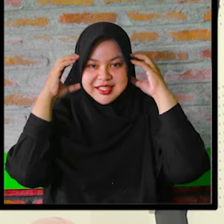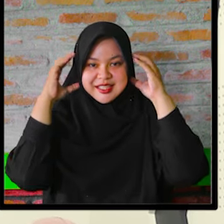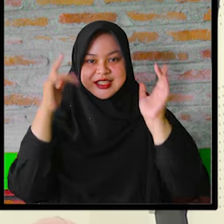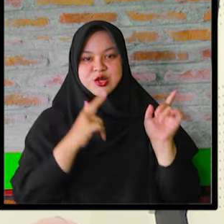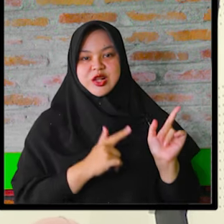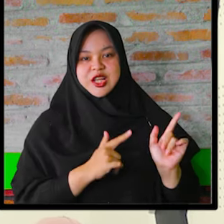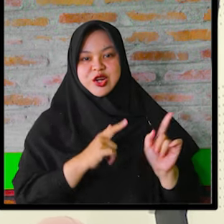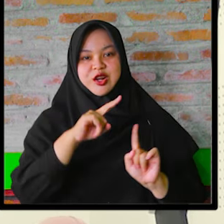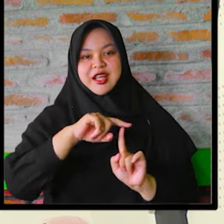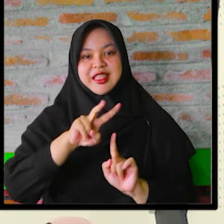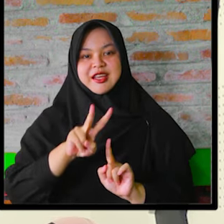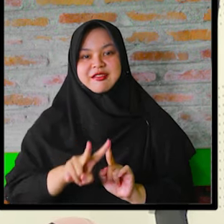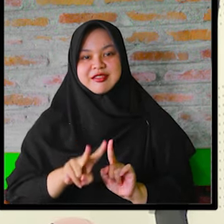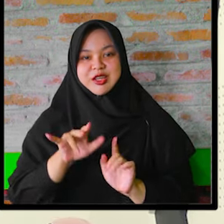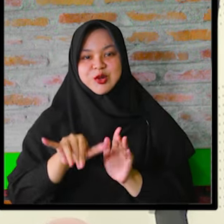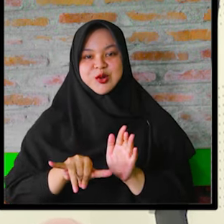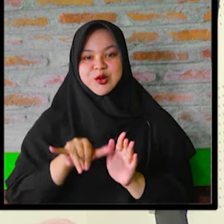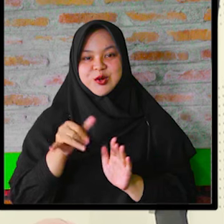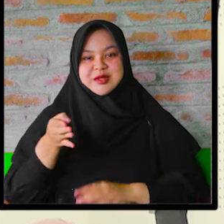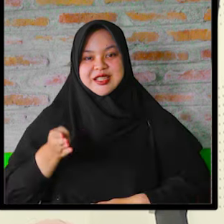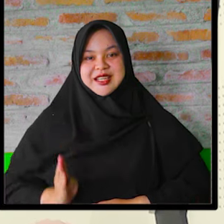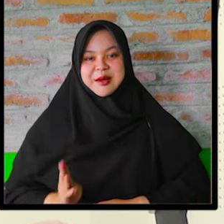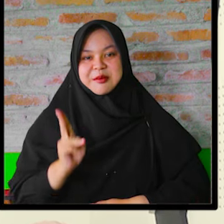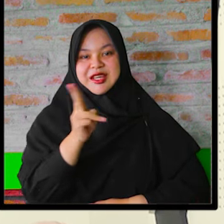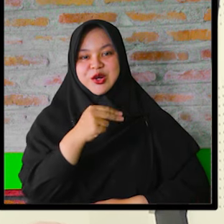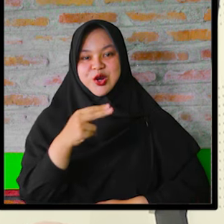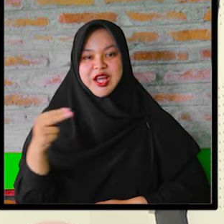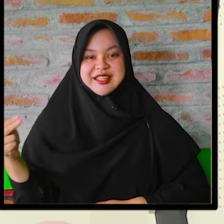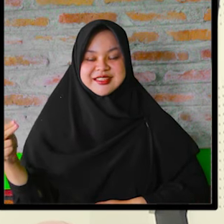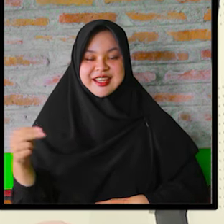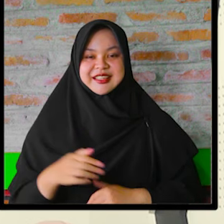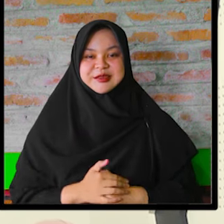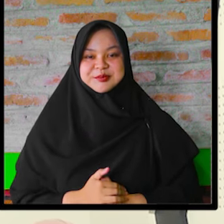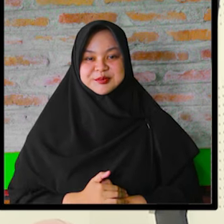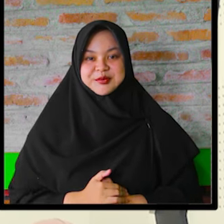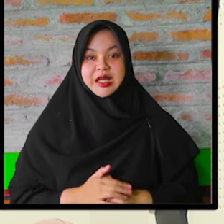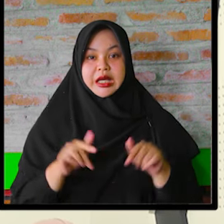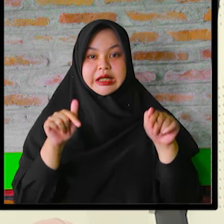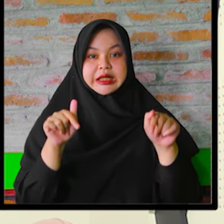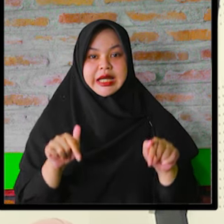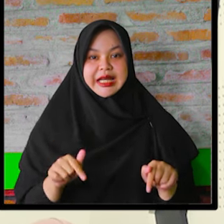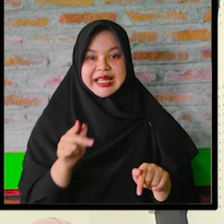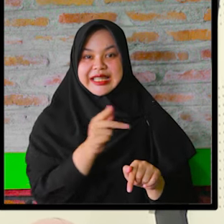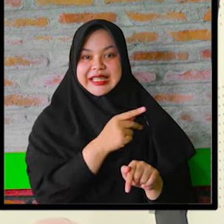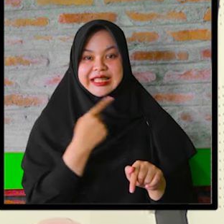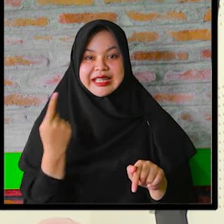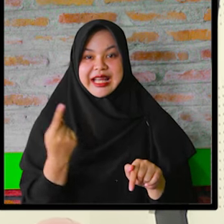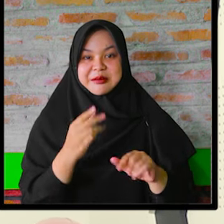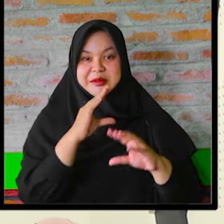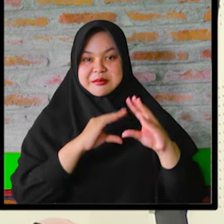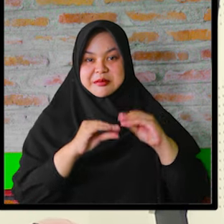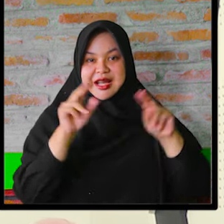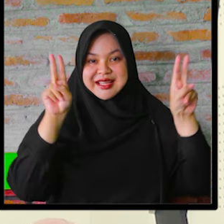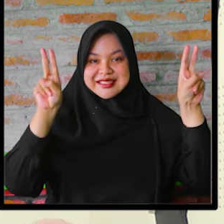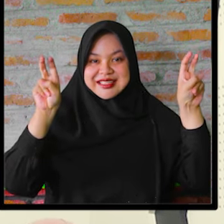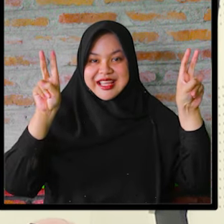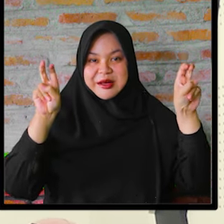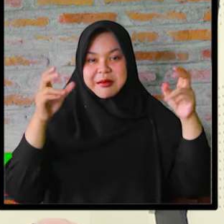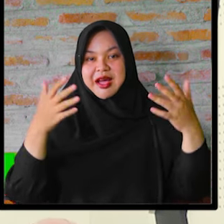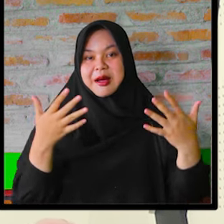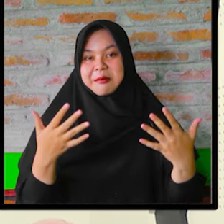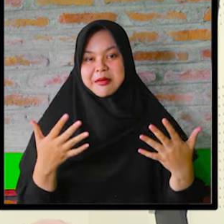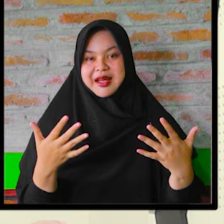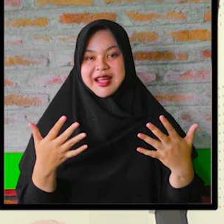Sigap Indonesia nah eh kali ini kita akan mengangkat tema terkait